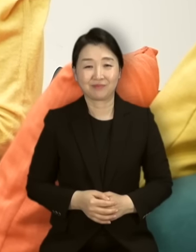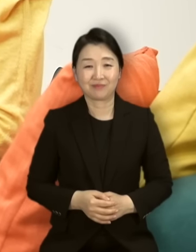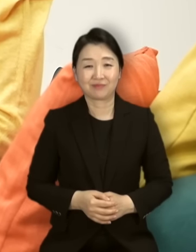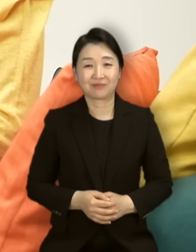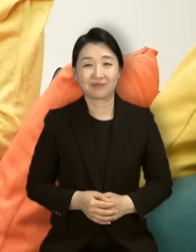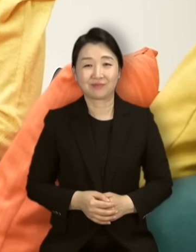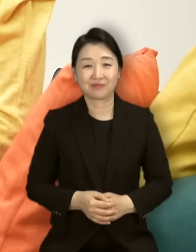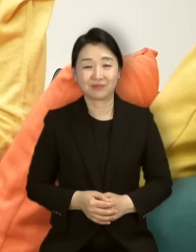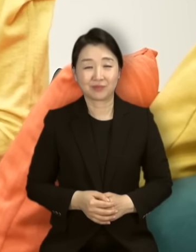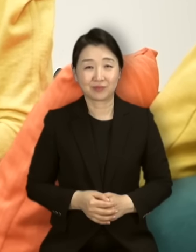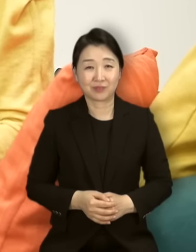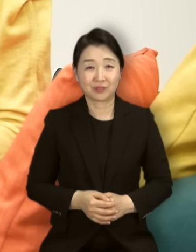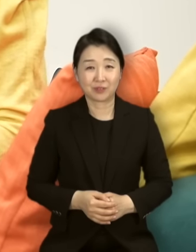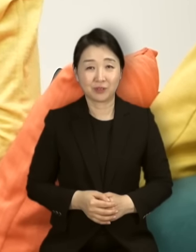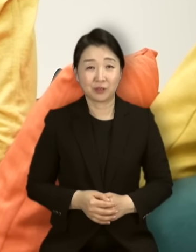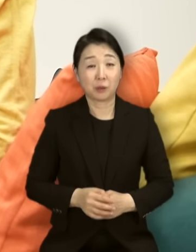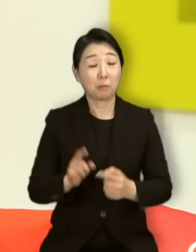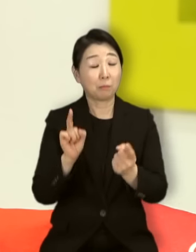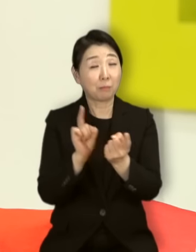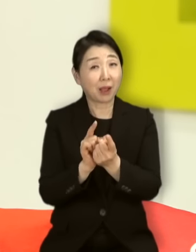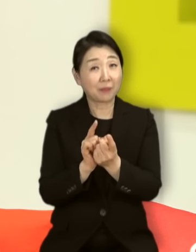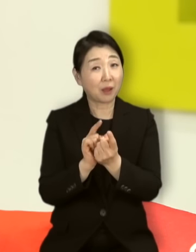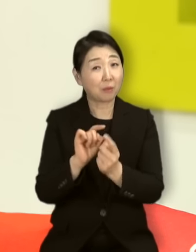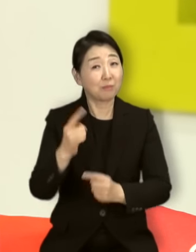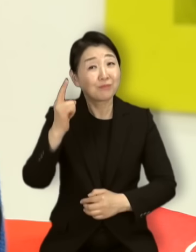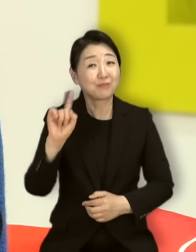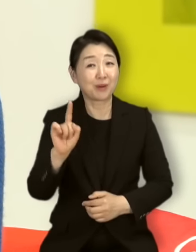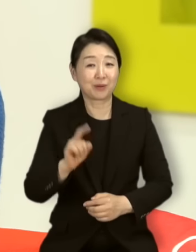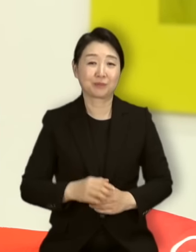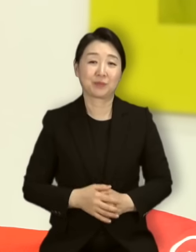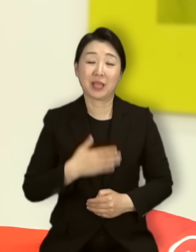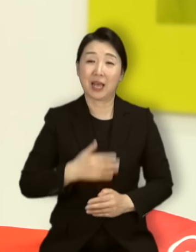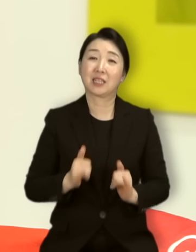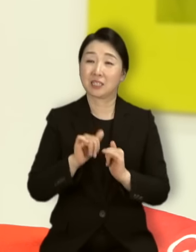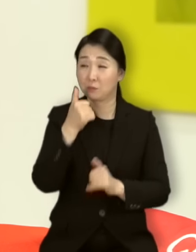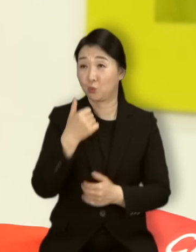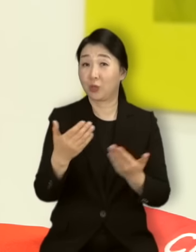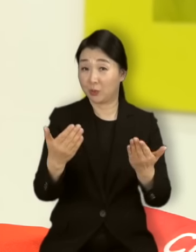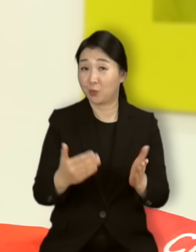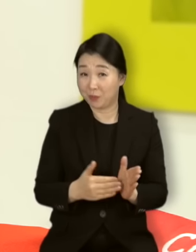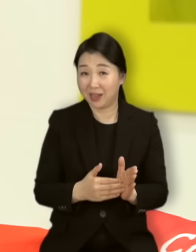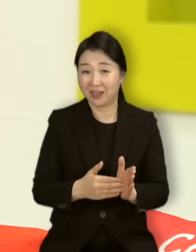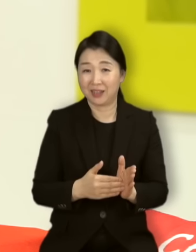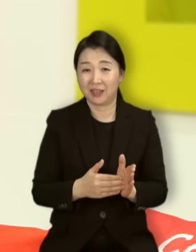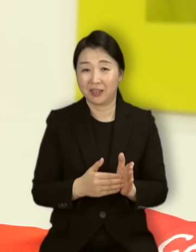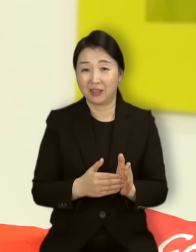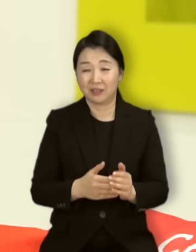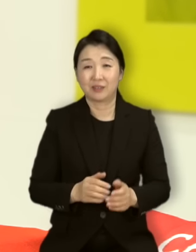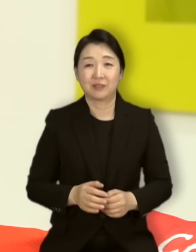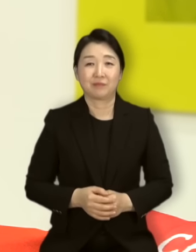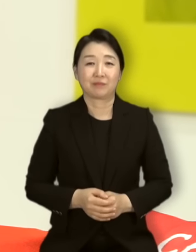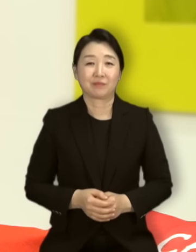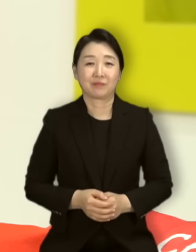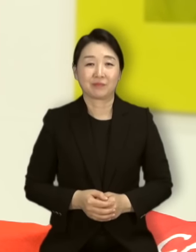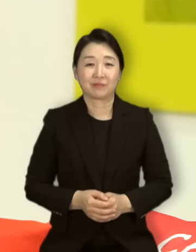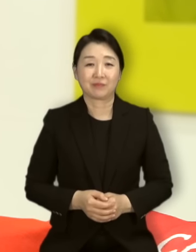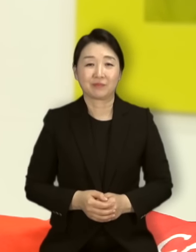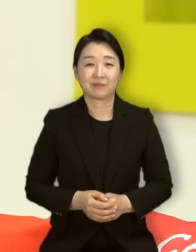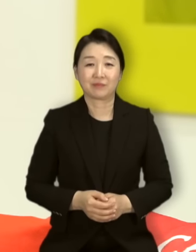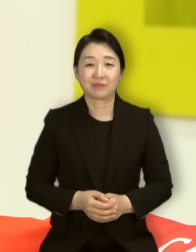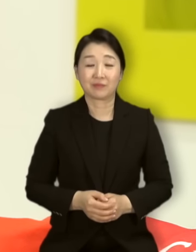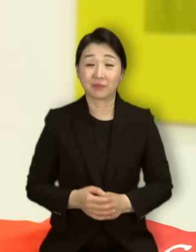소개팅 아닌 소 소팅 어 아 저는 그랬어요 이제 슬슬 이제 방송이 이제 좀 들어오기